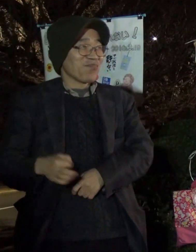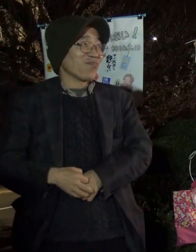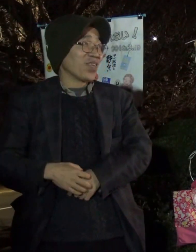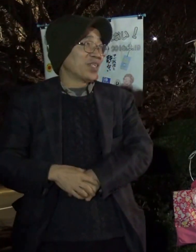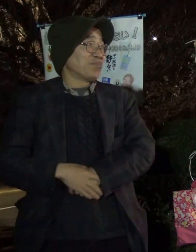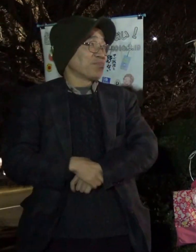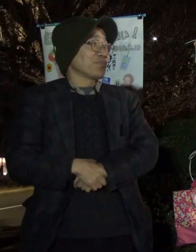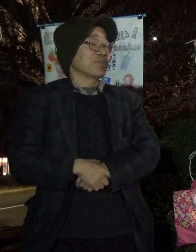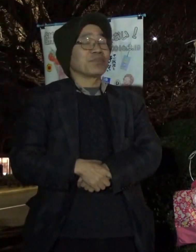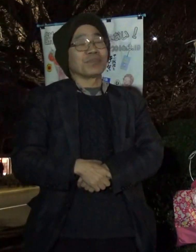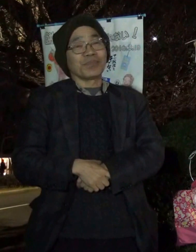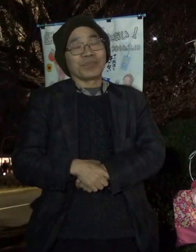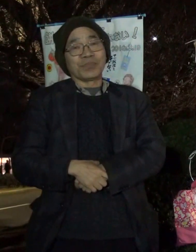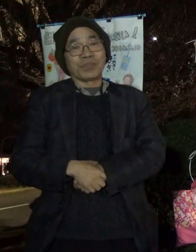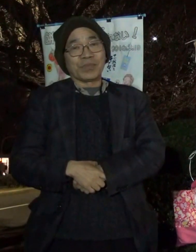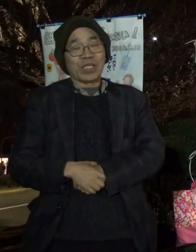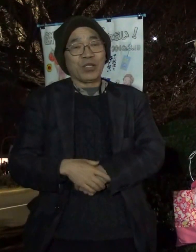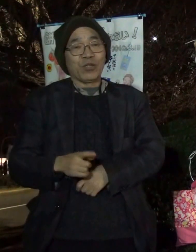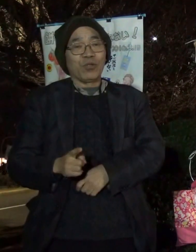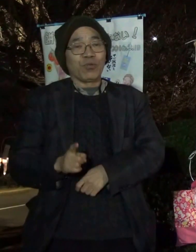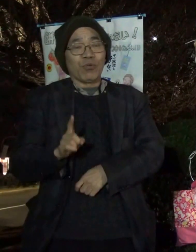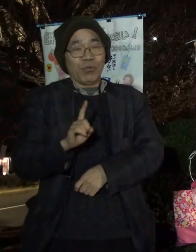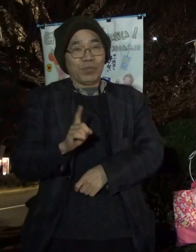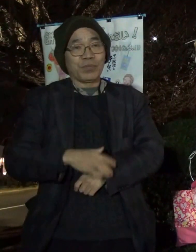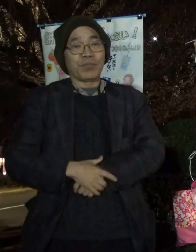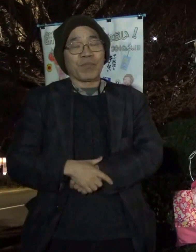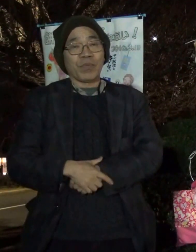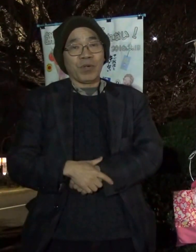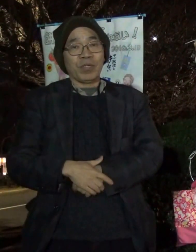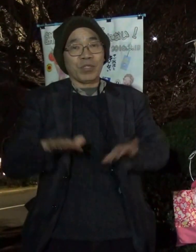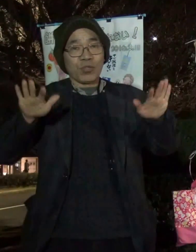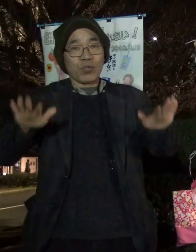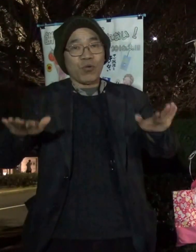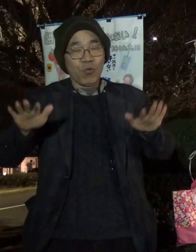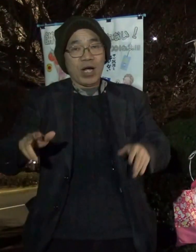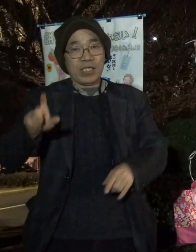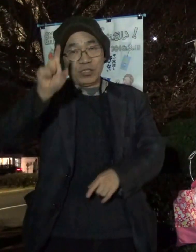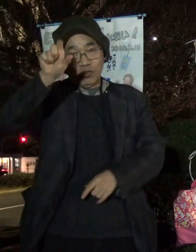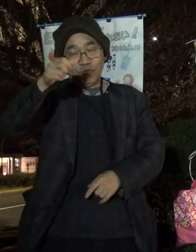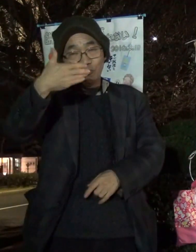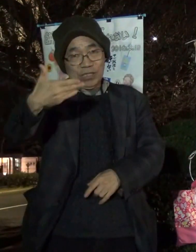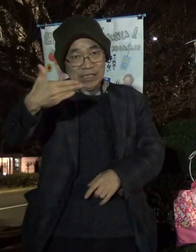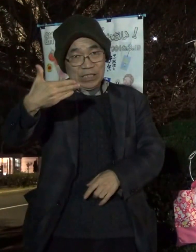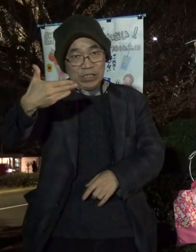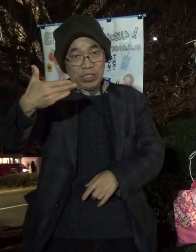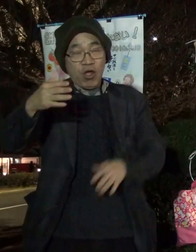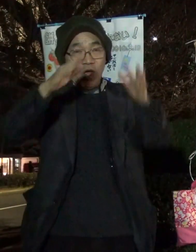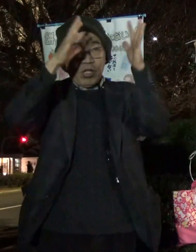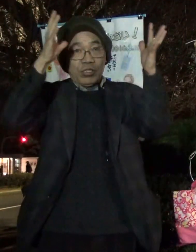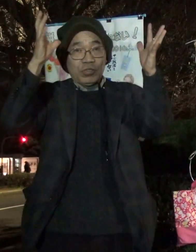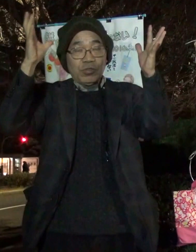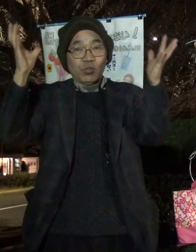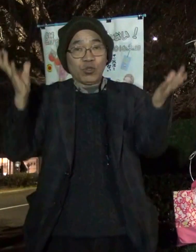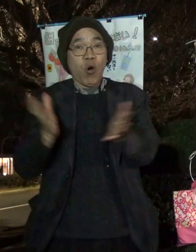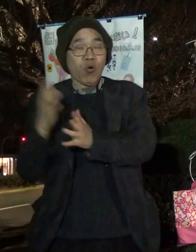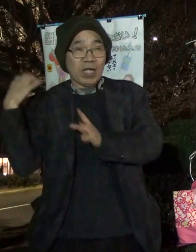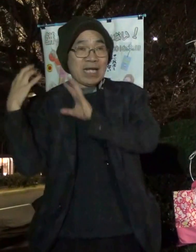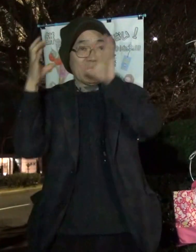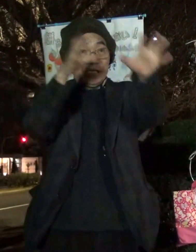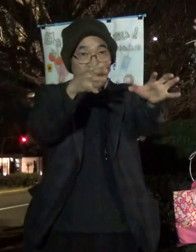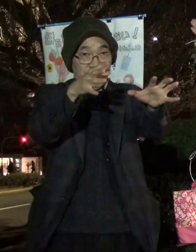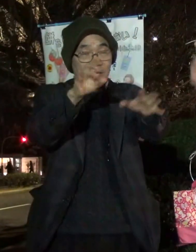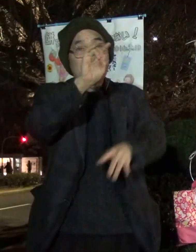はい、すいません。はい、というわけで、今日は19日ということで総係さんも議員会館前